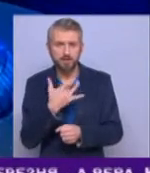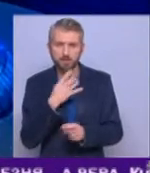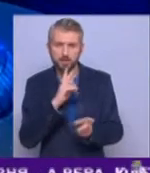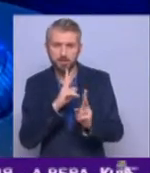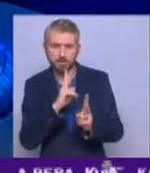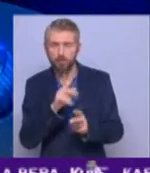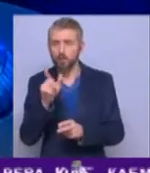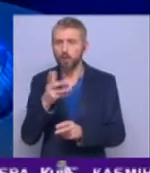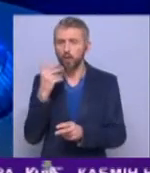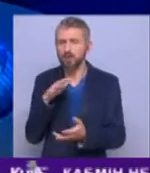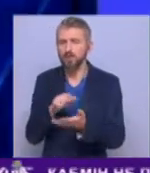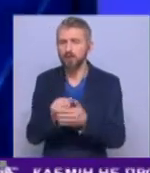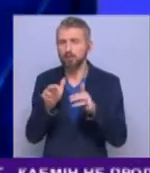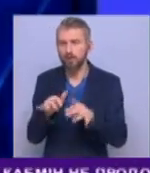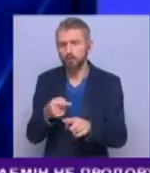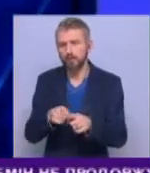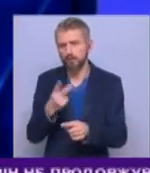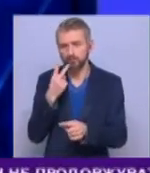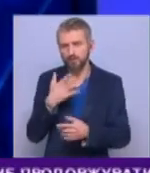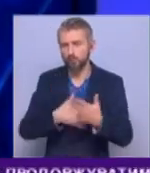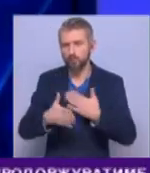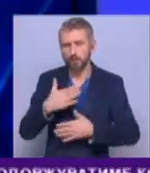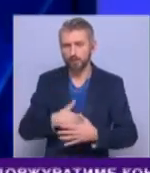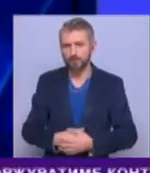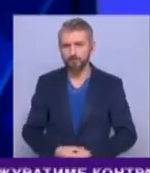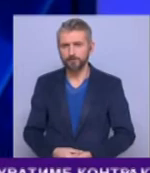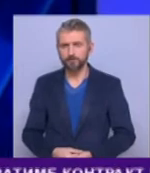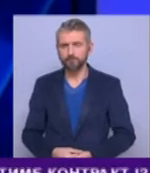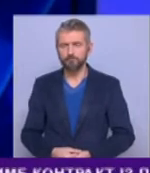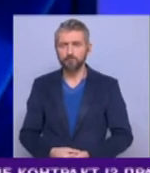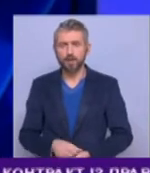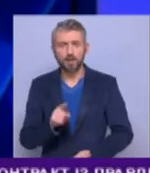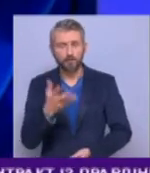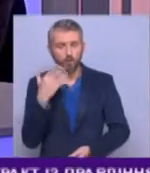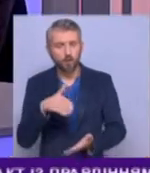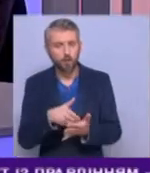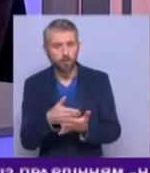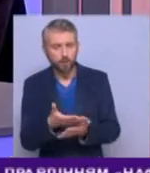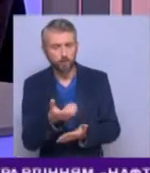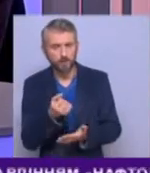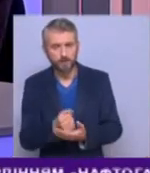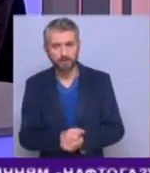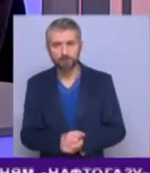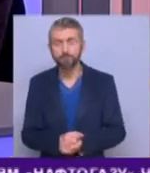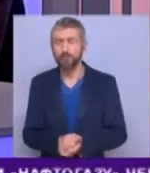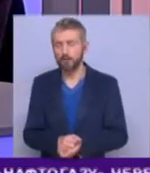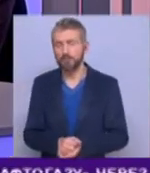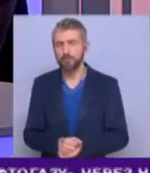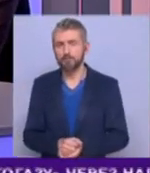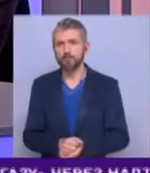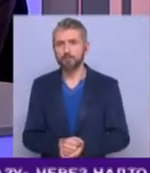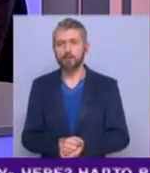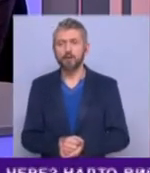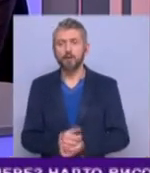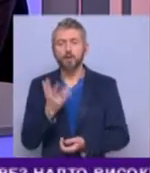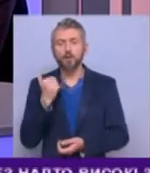Знаєте, людина, коли зайнята справою, це завжди задоволення. Навіть коли лопатку взяти і розвернути. Це точно. А